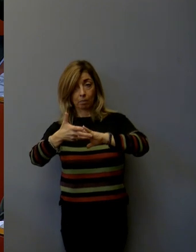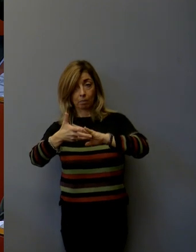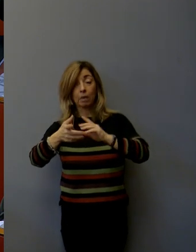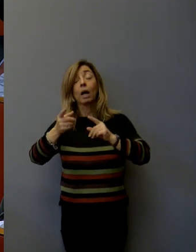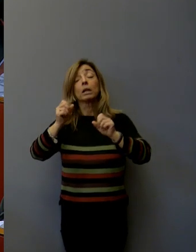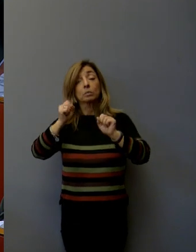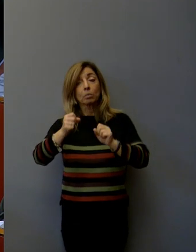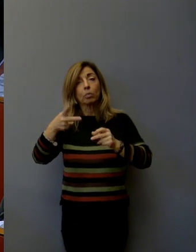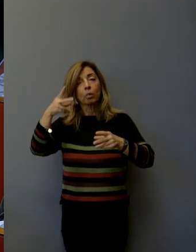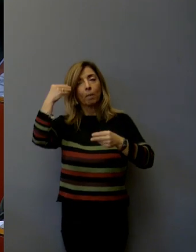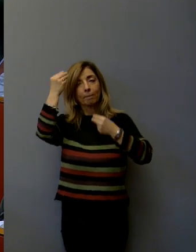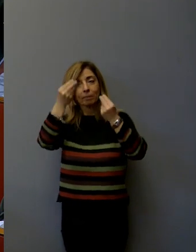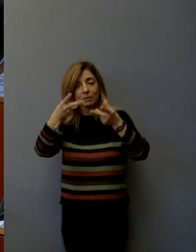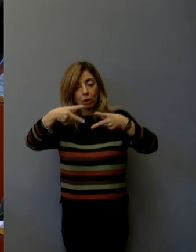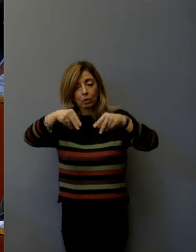allora